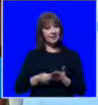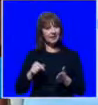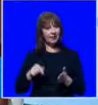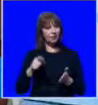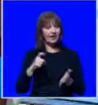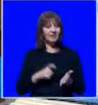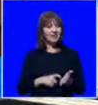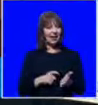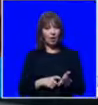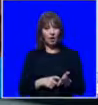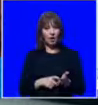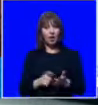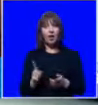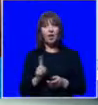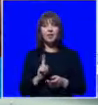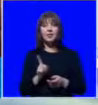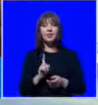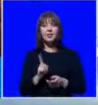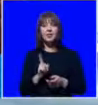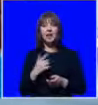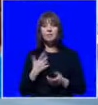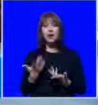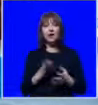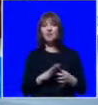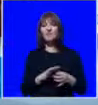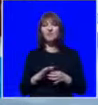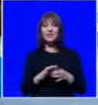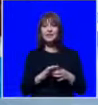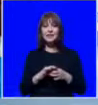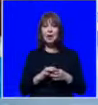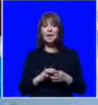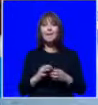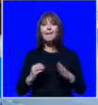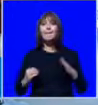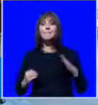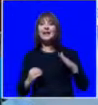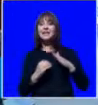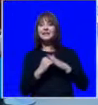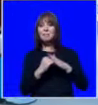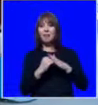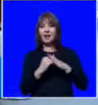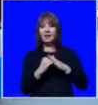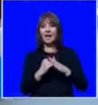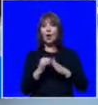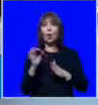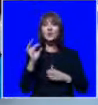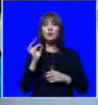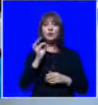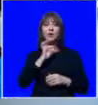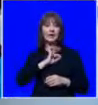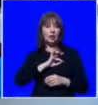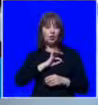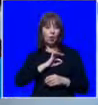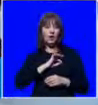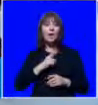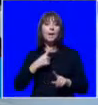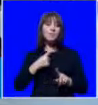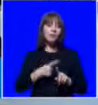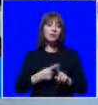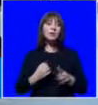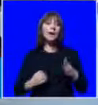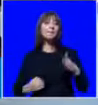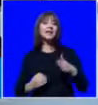такава. Бяха. Няма такава взаимовръзка повече между бяха максималния осигурителен доход и максималната пенсия. Именно заради това тя беше